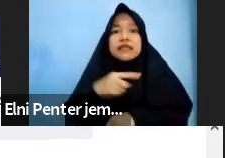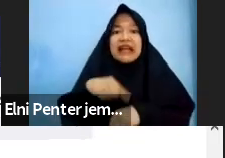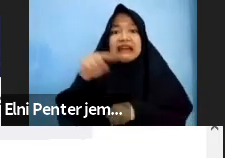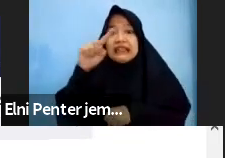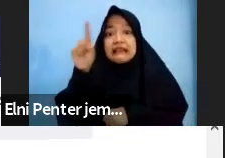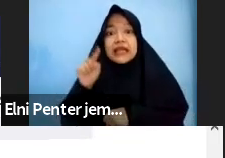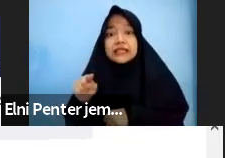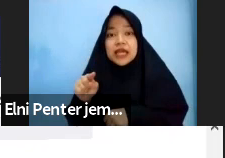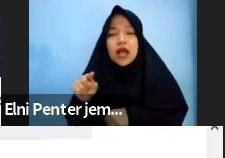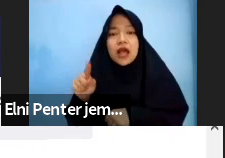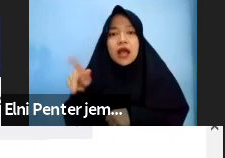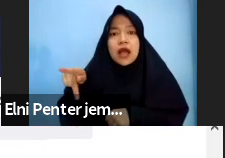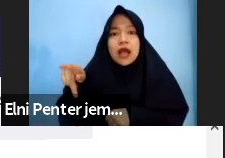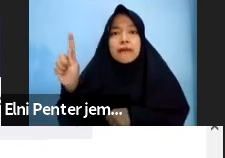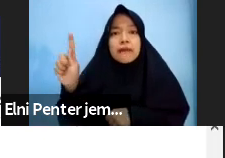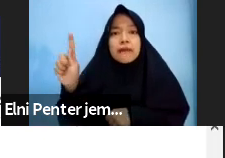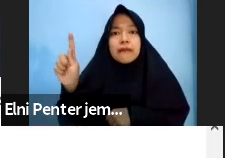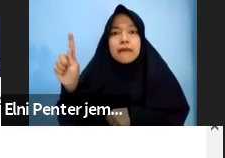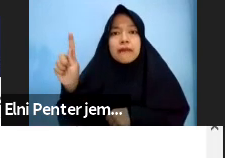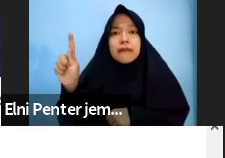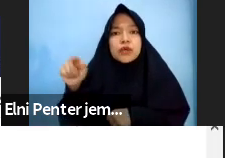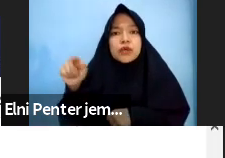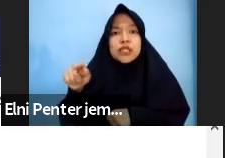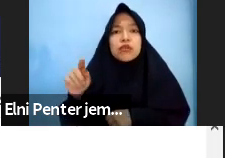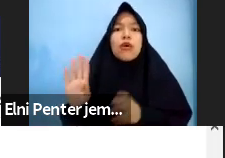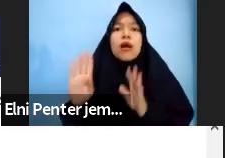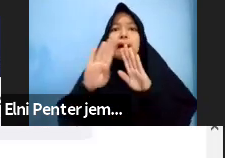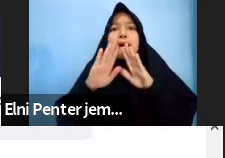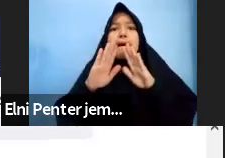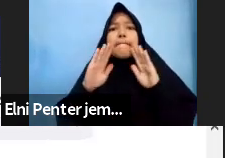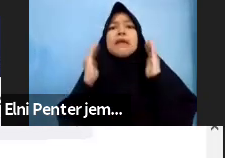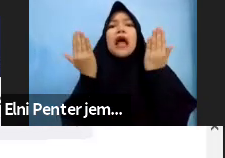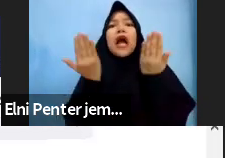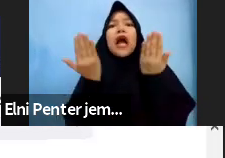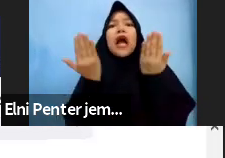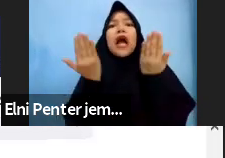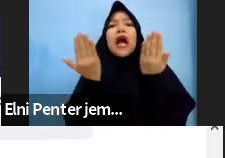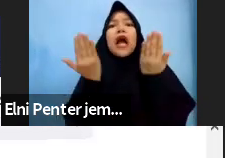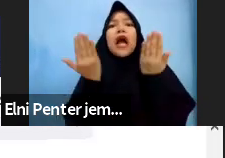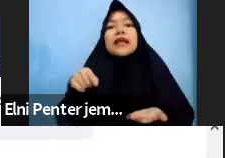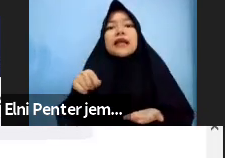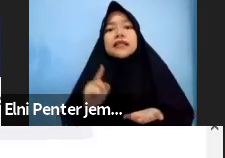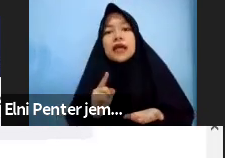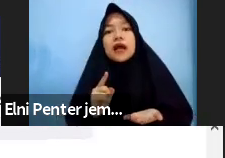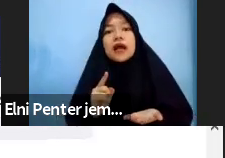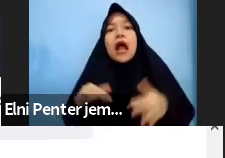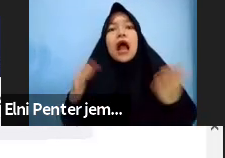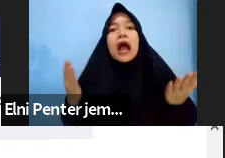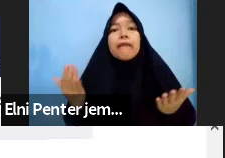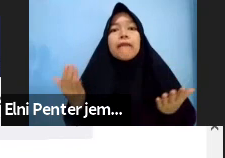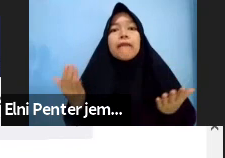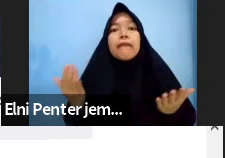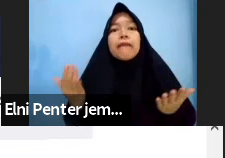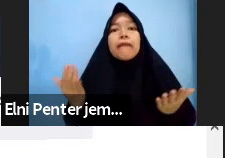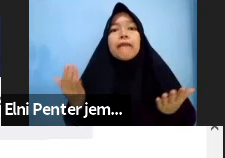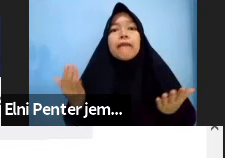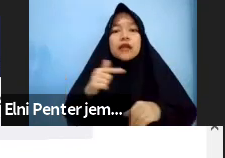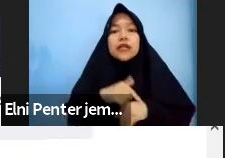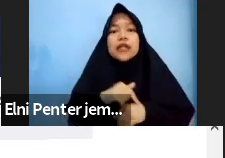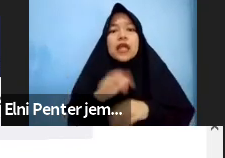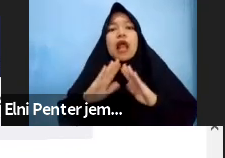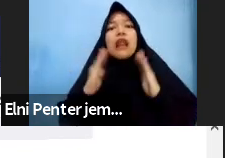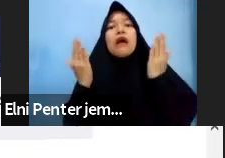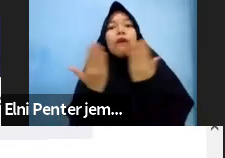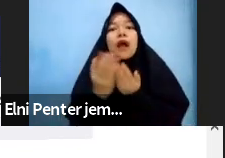dan mereka bisa menjawab pertanyaan dan banyak diburu tapi otomatis ketika Bapak Ibu membagikan ini Bapak Ibu juga harus paham dulu